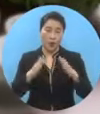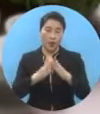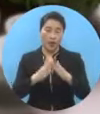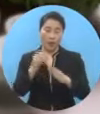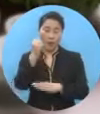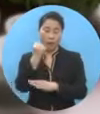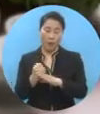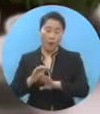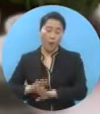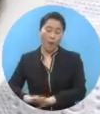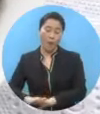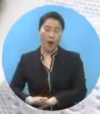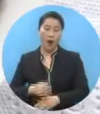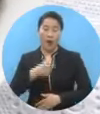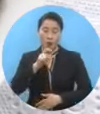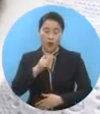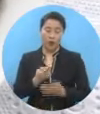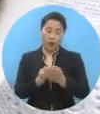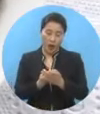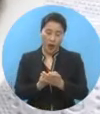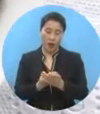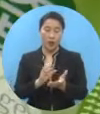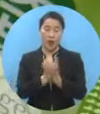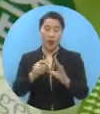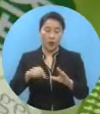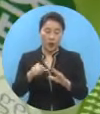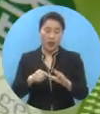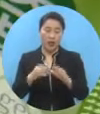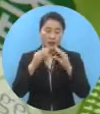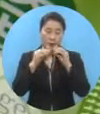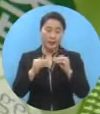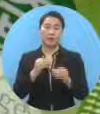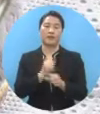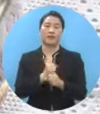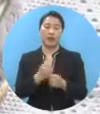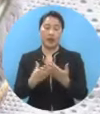이 농가는 발효 액기스, 환, 꽃차, 즙 등을 생산하고 있습니다.